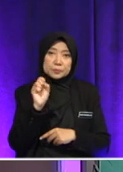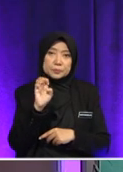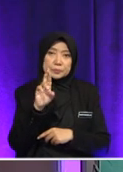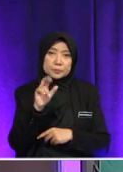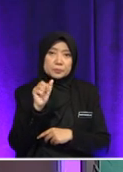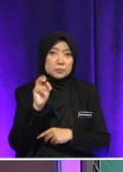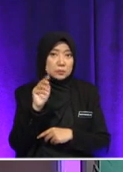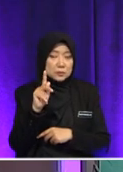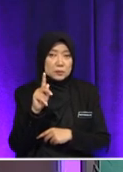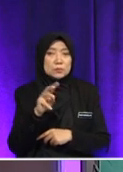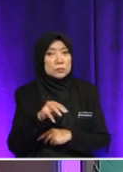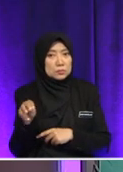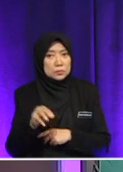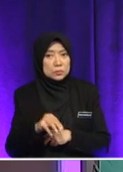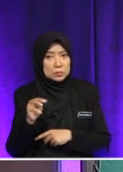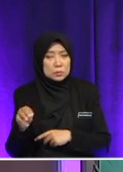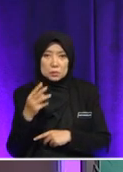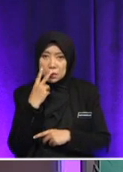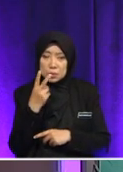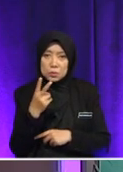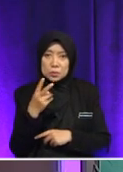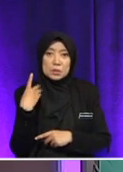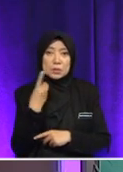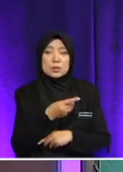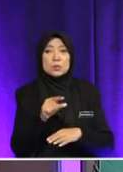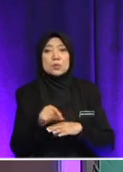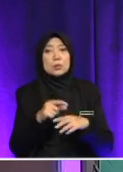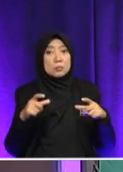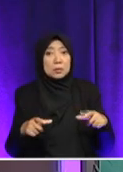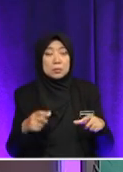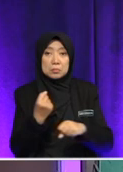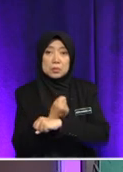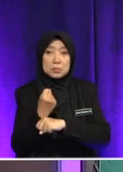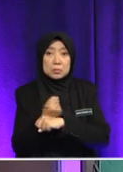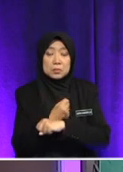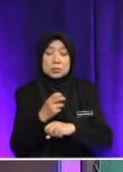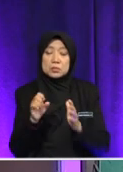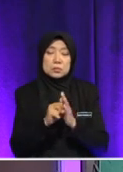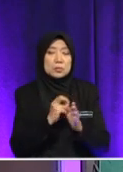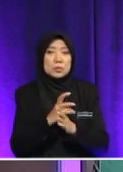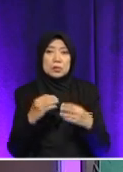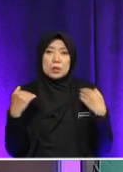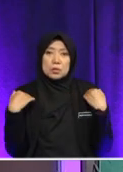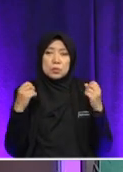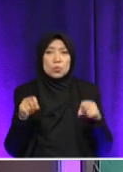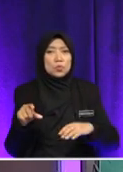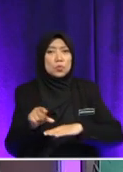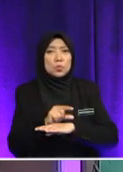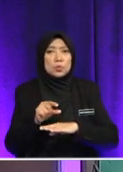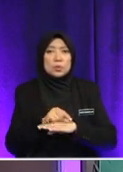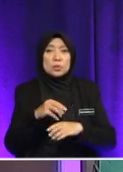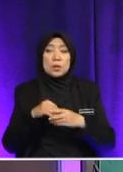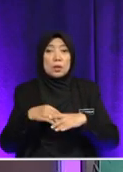dan juga mungkin visa telinga mangkuk batu bata saja kan sebenarnya kita boleh guna dalam